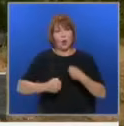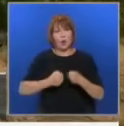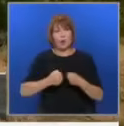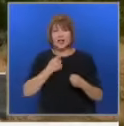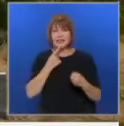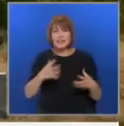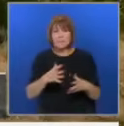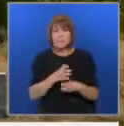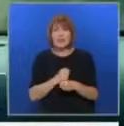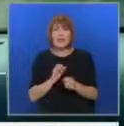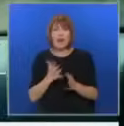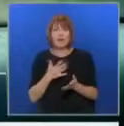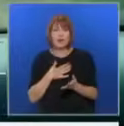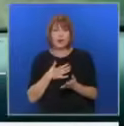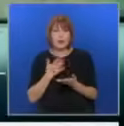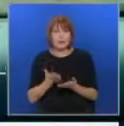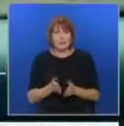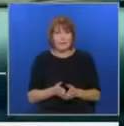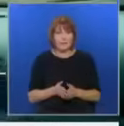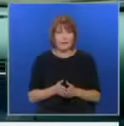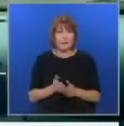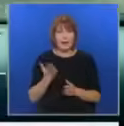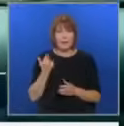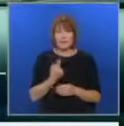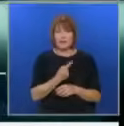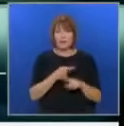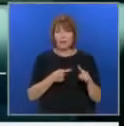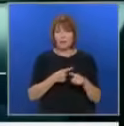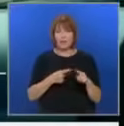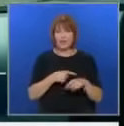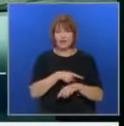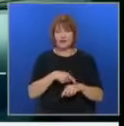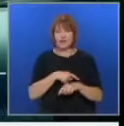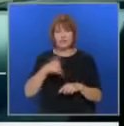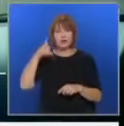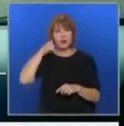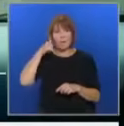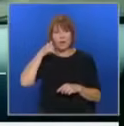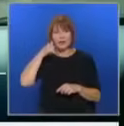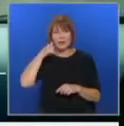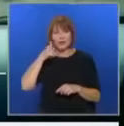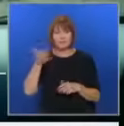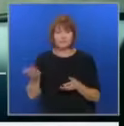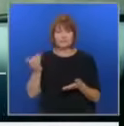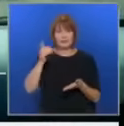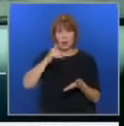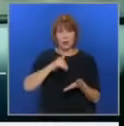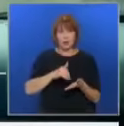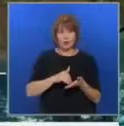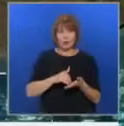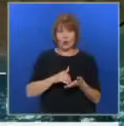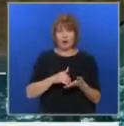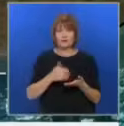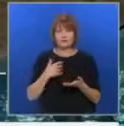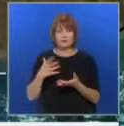спасят поне това имущество. Преди половин час ми се обадиха и аз запалих колата, дойде полиция да уведоми да се